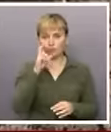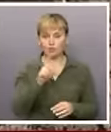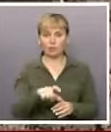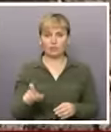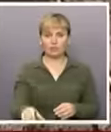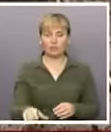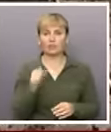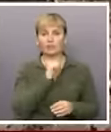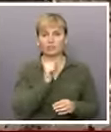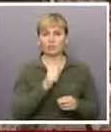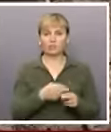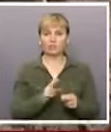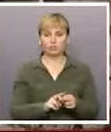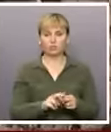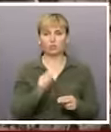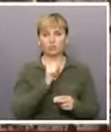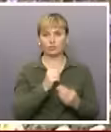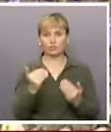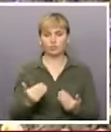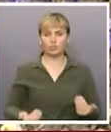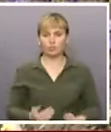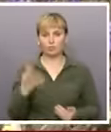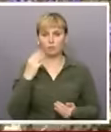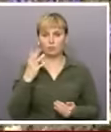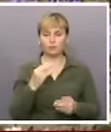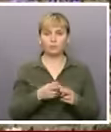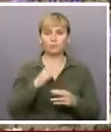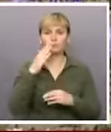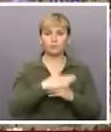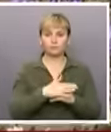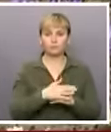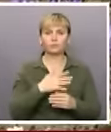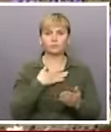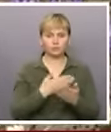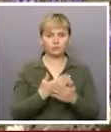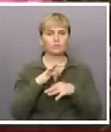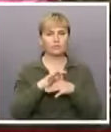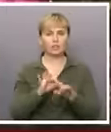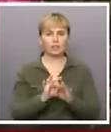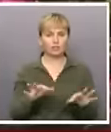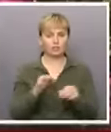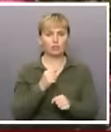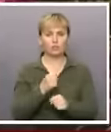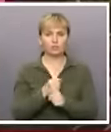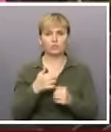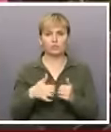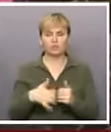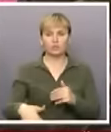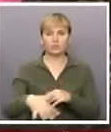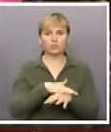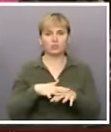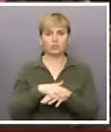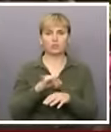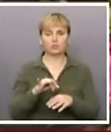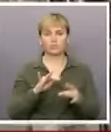И кража цветов в этом случае – это кража у жителей Алматы. Поэтому Аким поручил активнее проводить разъяснительную работу среди населения, в том числе и